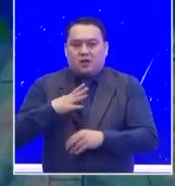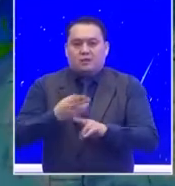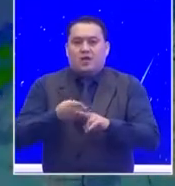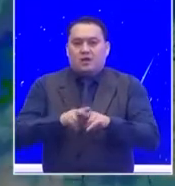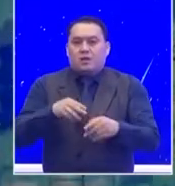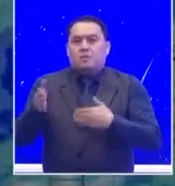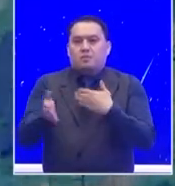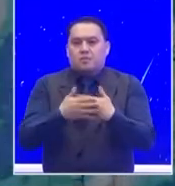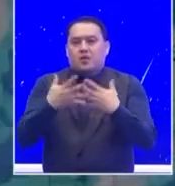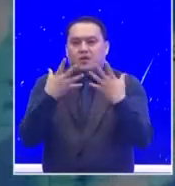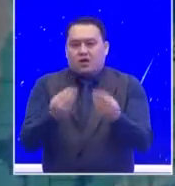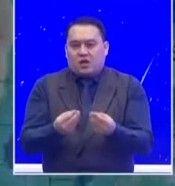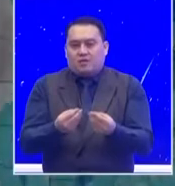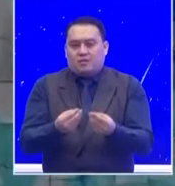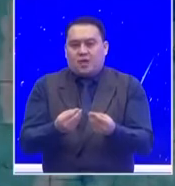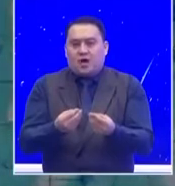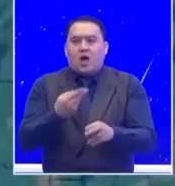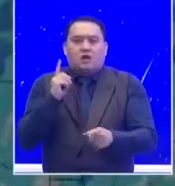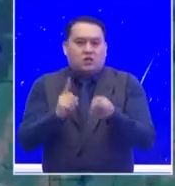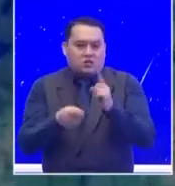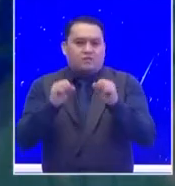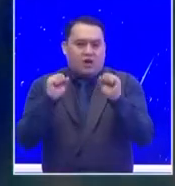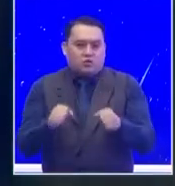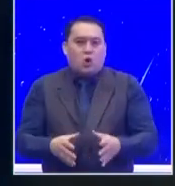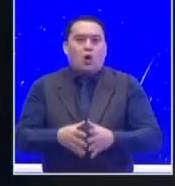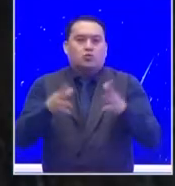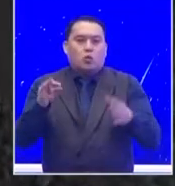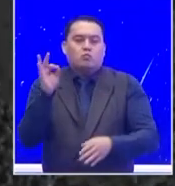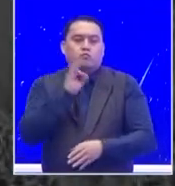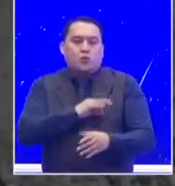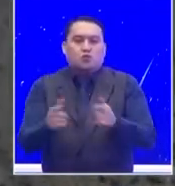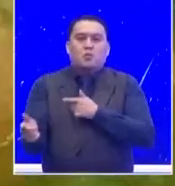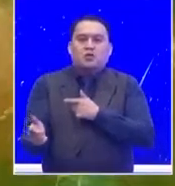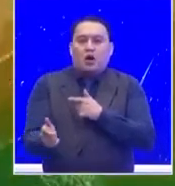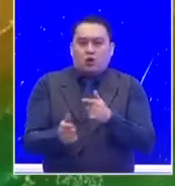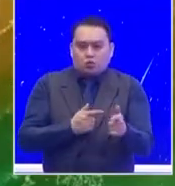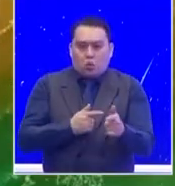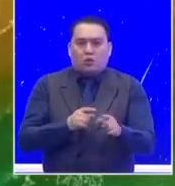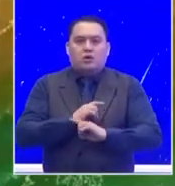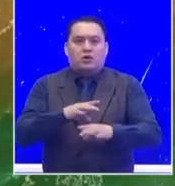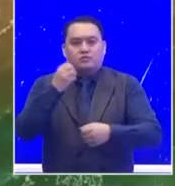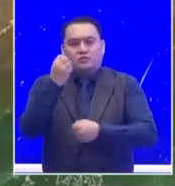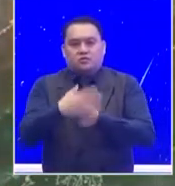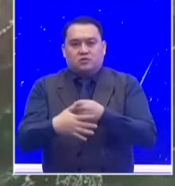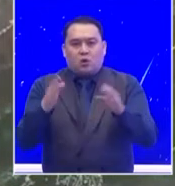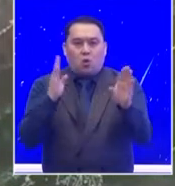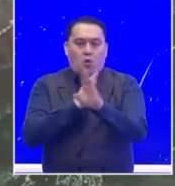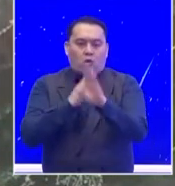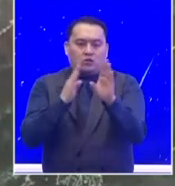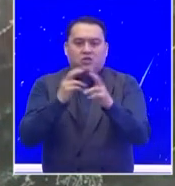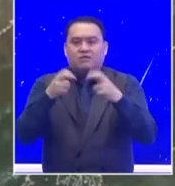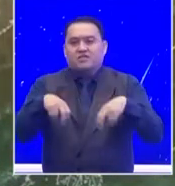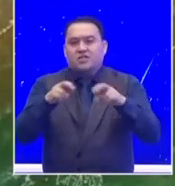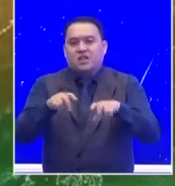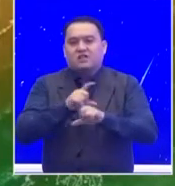появиться на 10 дней вперед. И это действительно огромное преимущество для подготовки, заявляют в Центре метеорологических